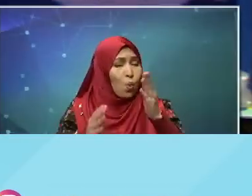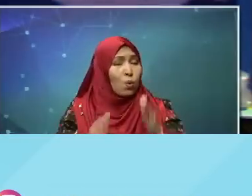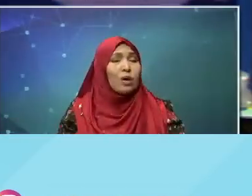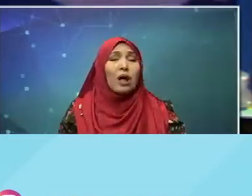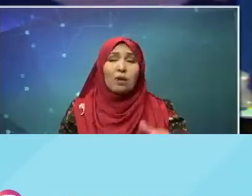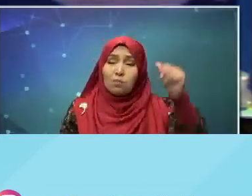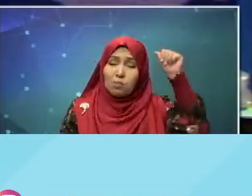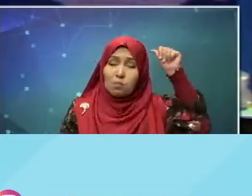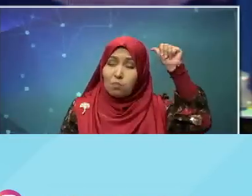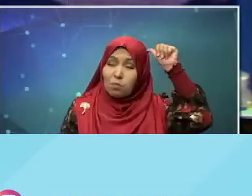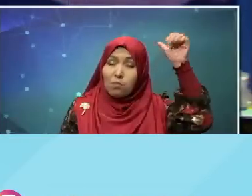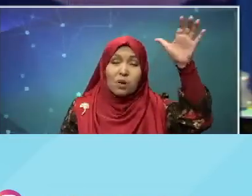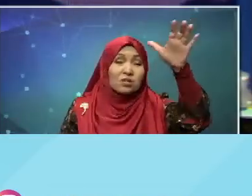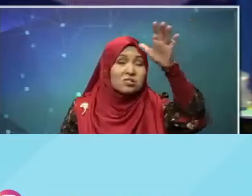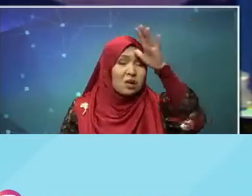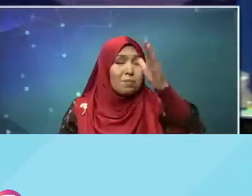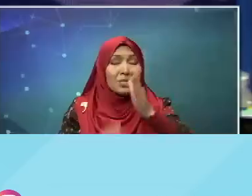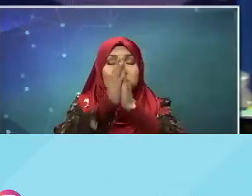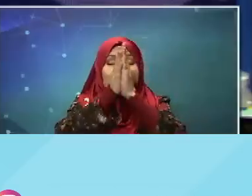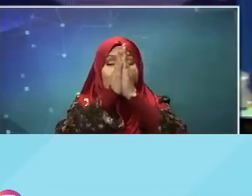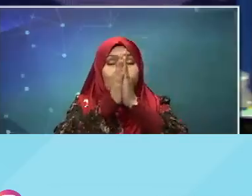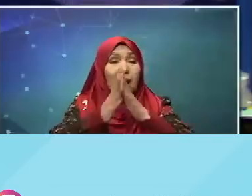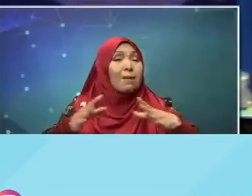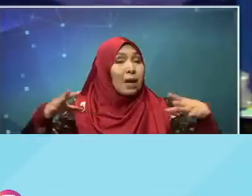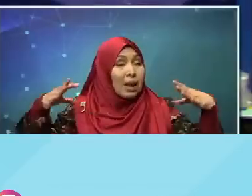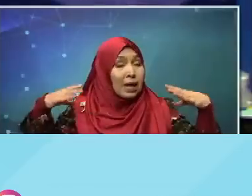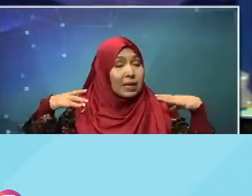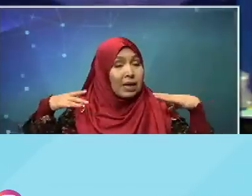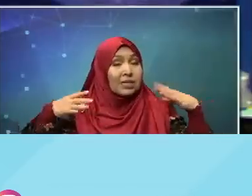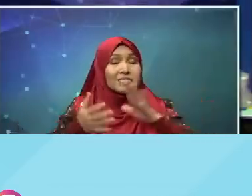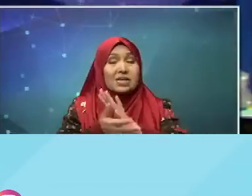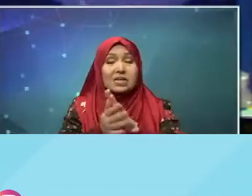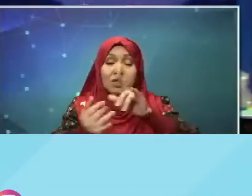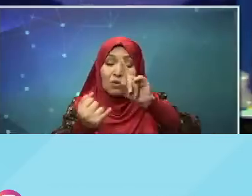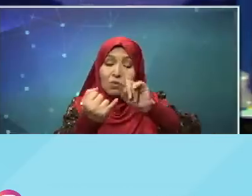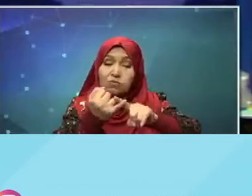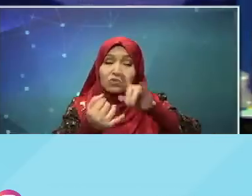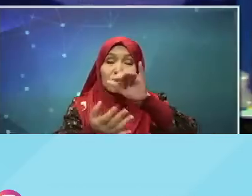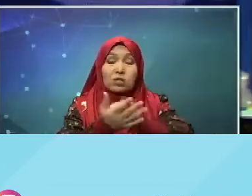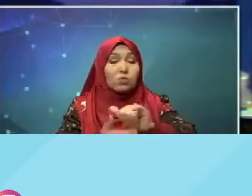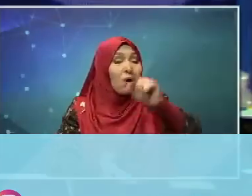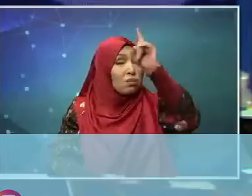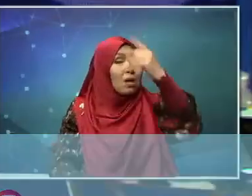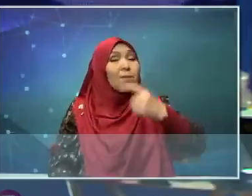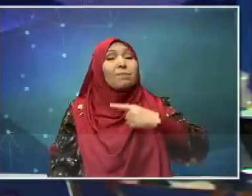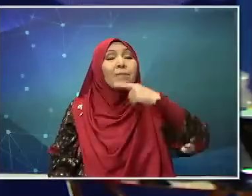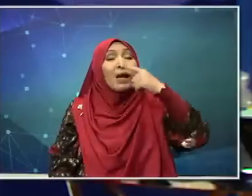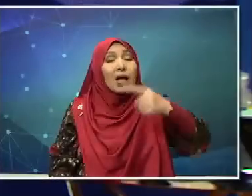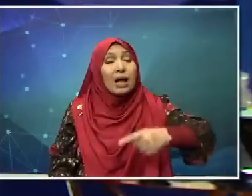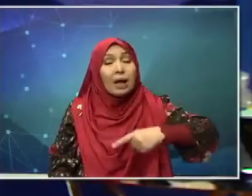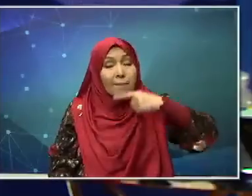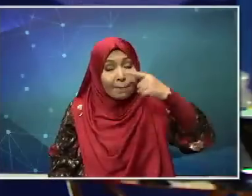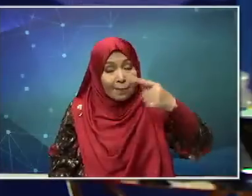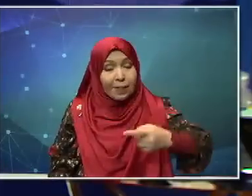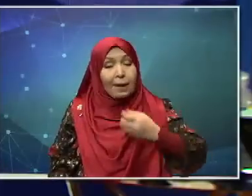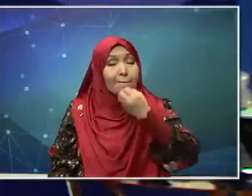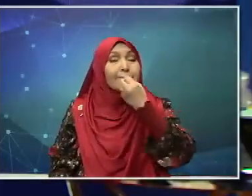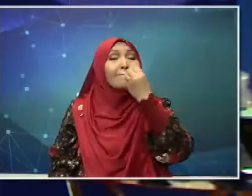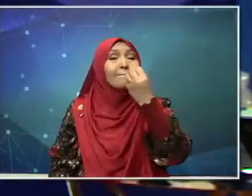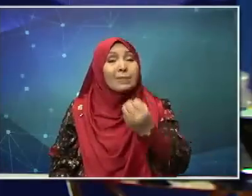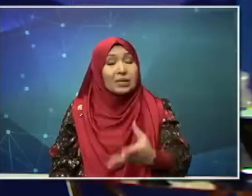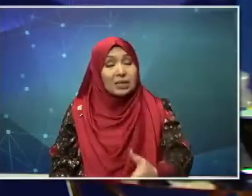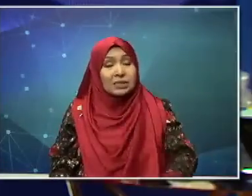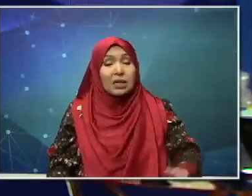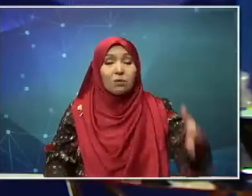ini dia menyembah kepada malaikat jadi dihujung Itu Abangnya Tekken syahadat hukum ataupun